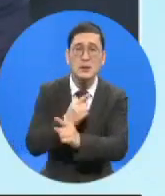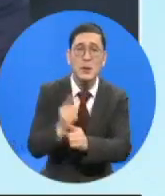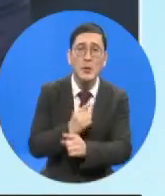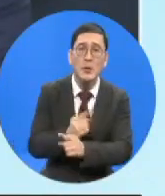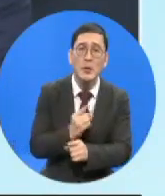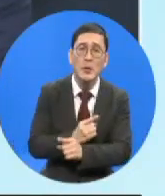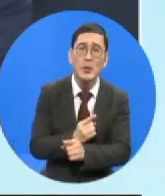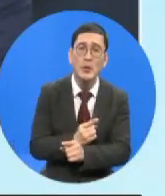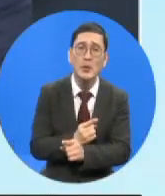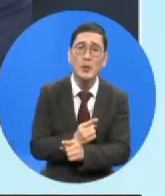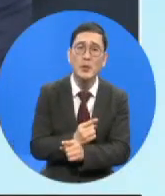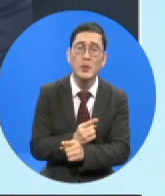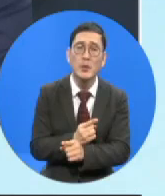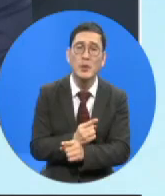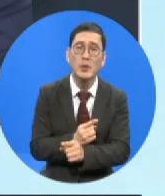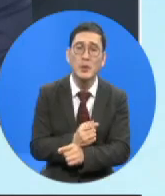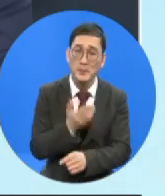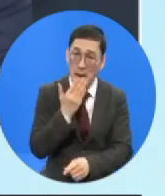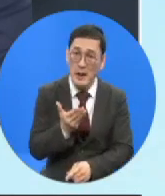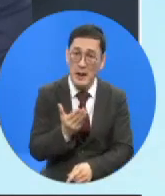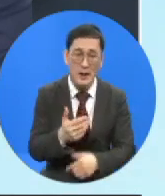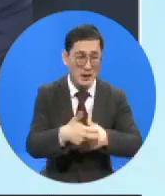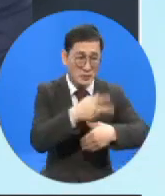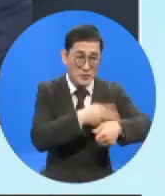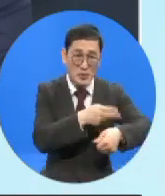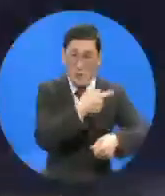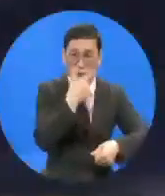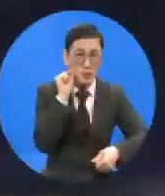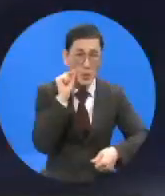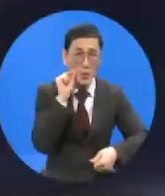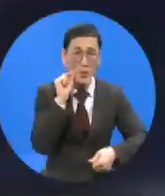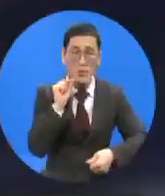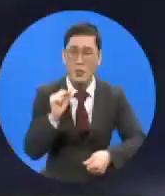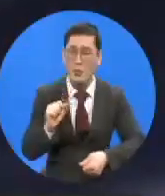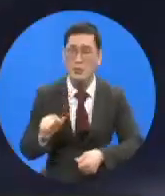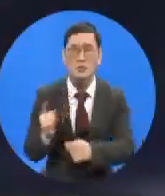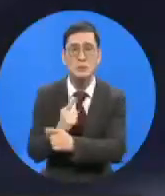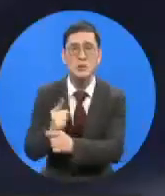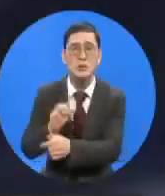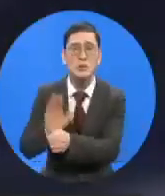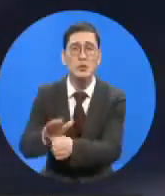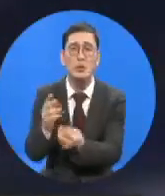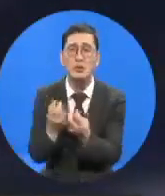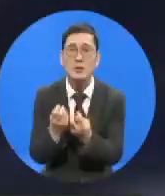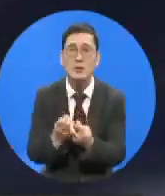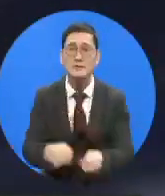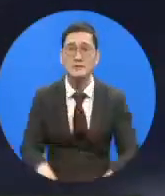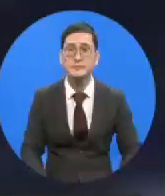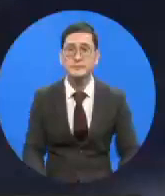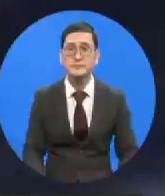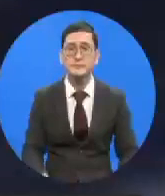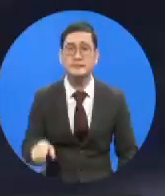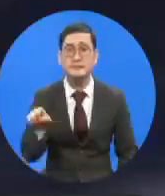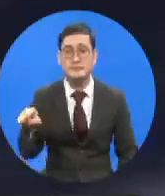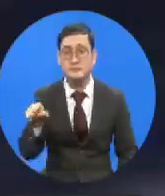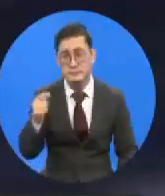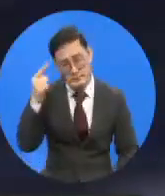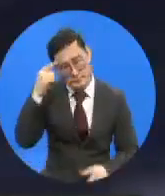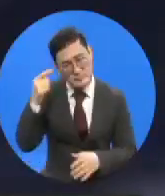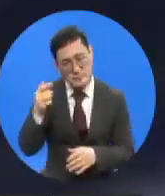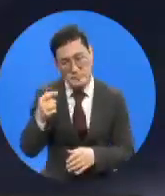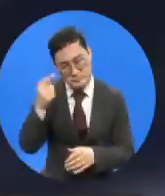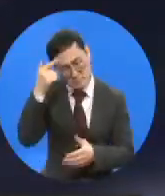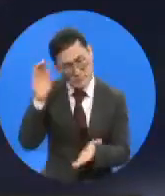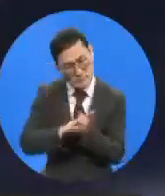이런 우려도 됩니다. 그렇죠. 사실 근데 무증상 감염자가 무증상으로 끝날 경우에는 의료라는 개념은 없어야